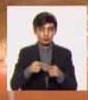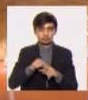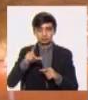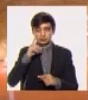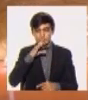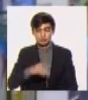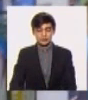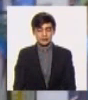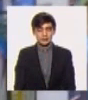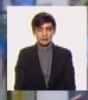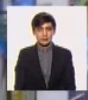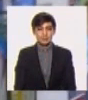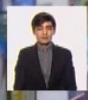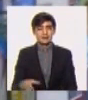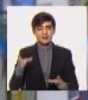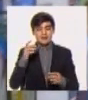вырастут.